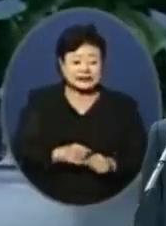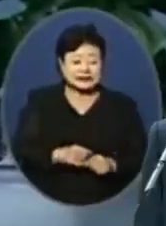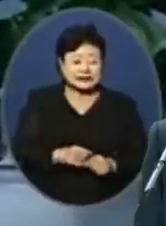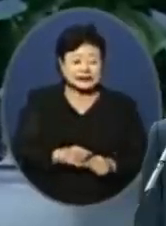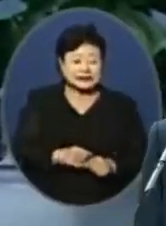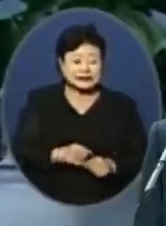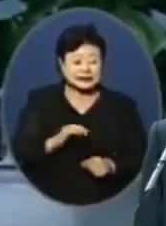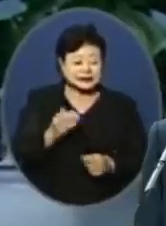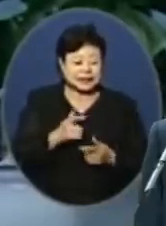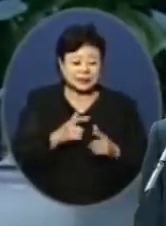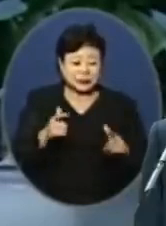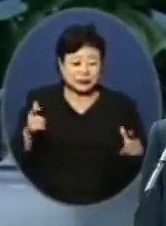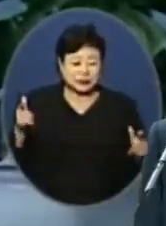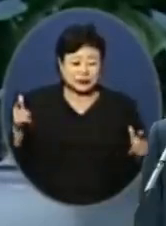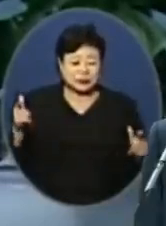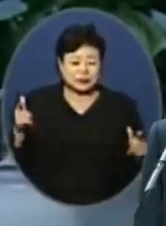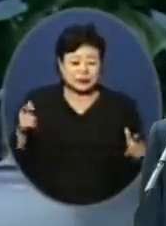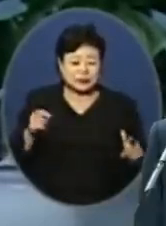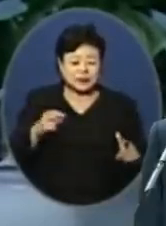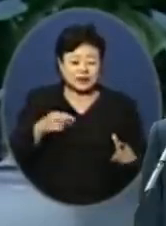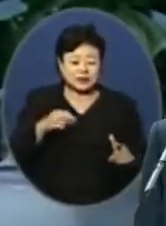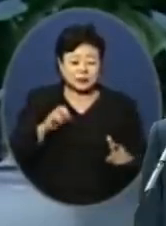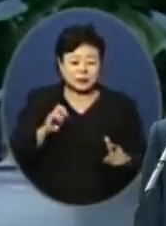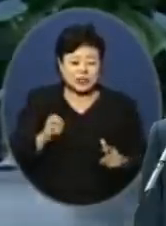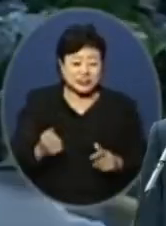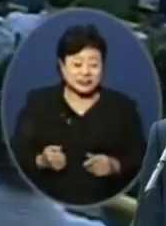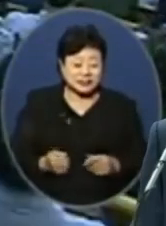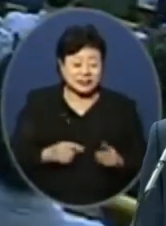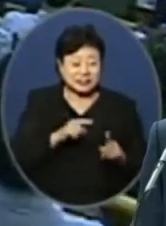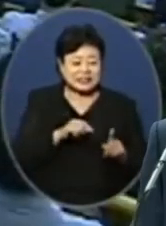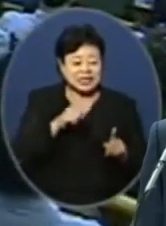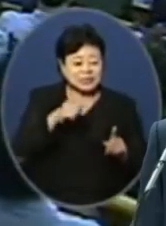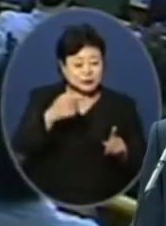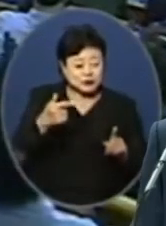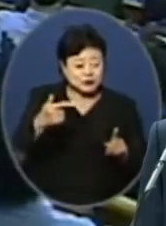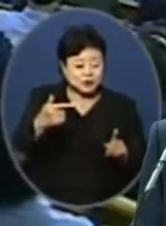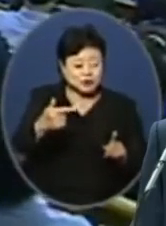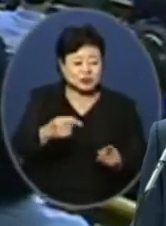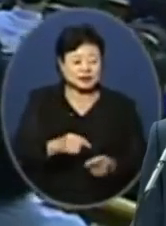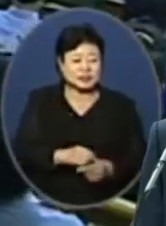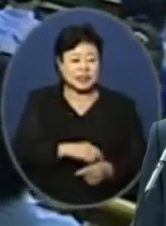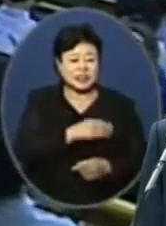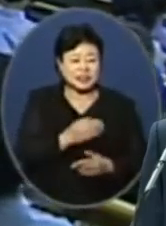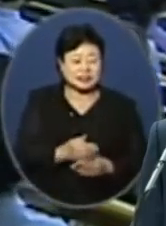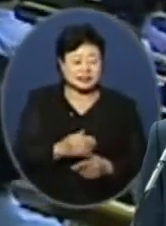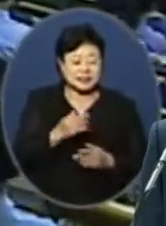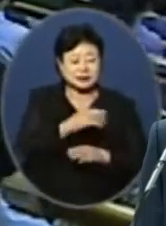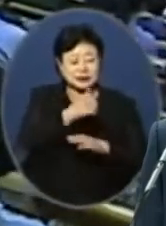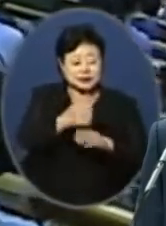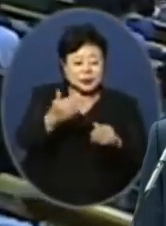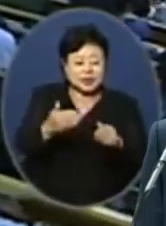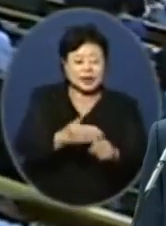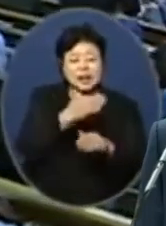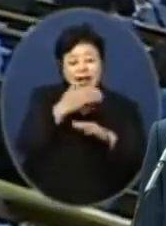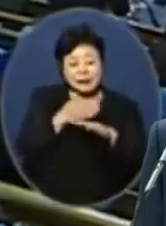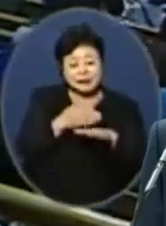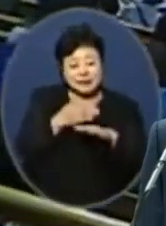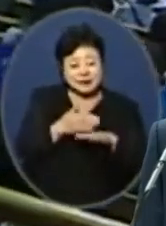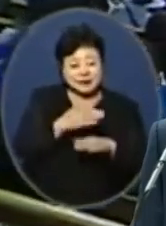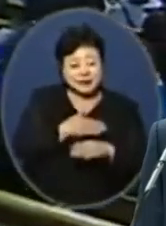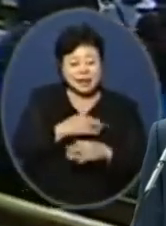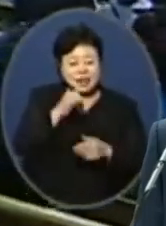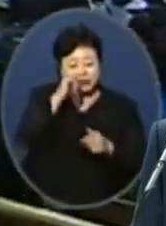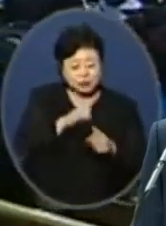자기가 되었다고 생각하지 않습니다. 디모데전서 1장 12절로 16절에 나를 능하게 하신 그리스도 예수 우리 주께 내가 감사함은